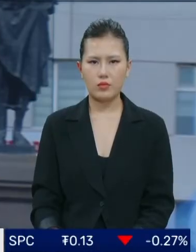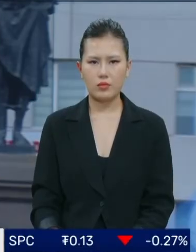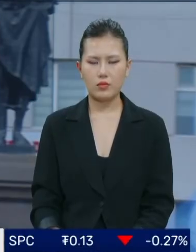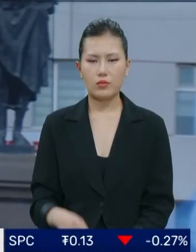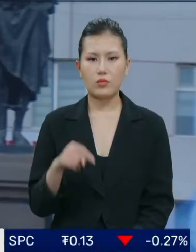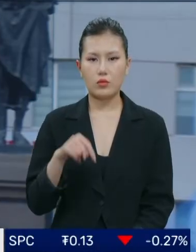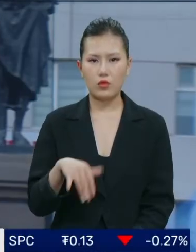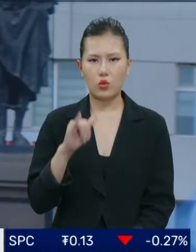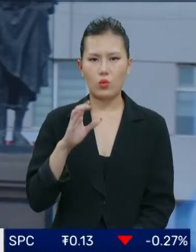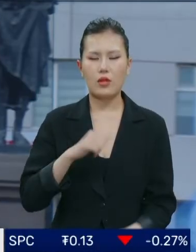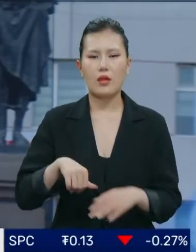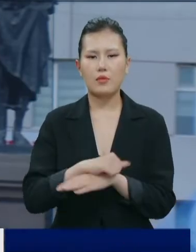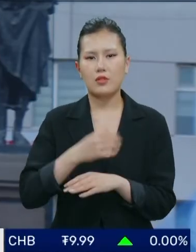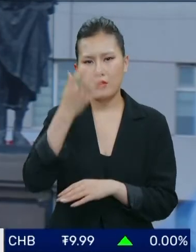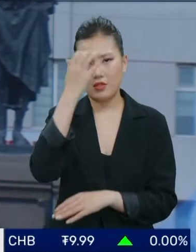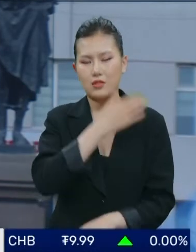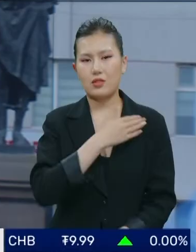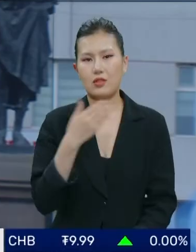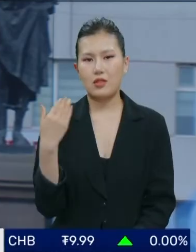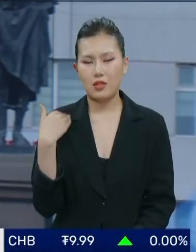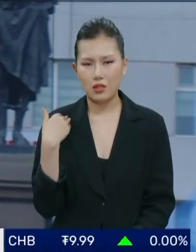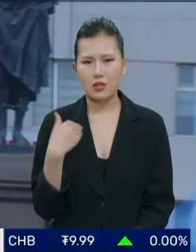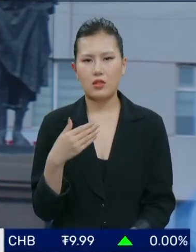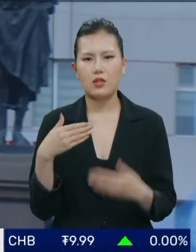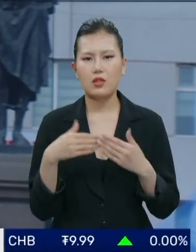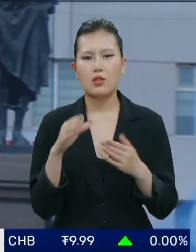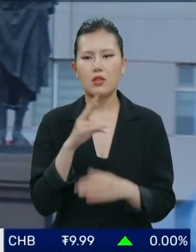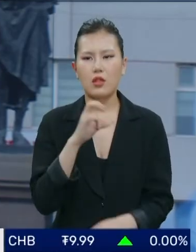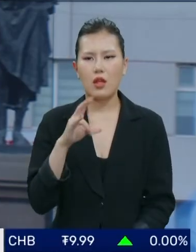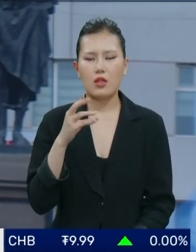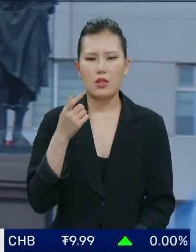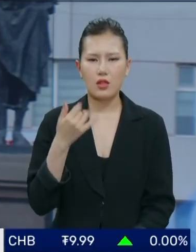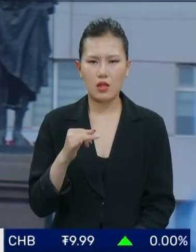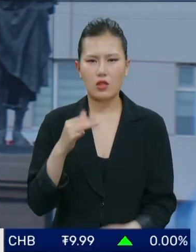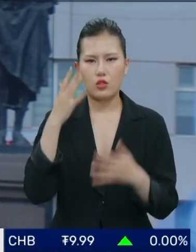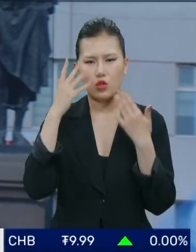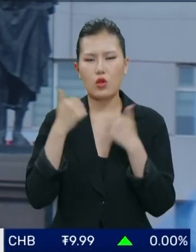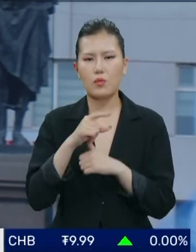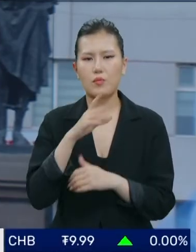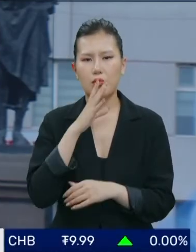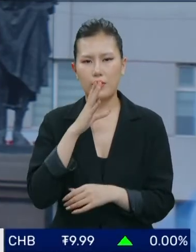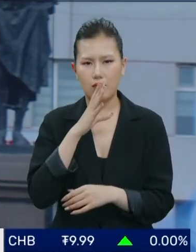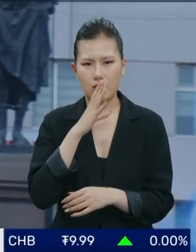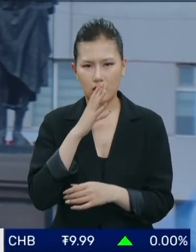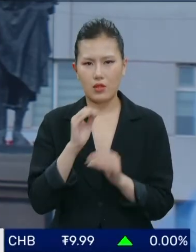Өнөөдөр Ус аймгийн засаг дарга нээлттэй ус арга хэмжээг нийслэл хотод зохион байгуулах гэж байгаа тухайга хэвлэлийн хурал хийсэн байна.